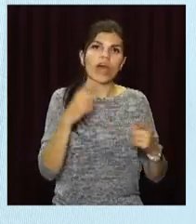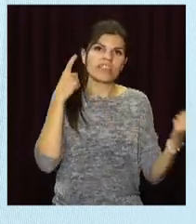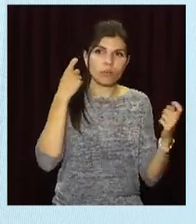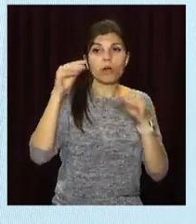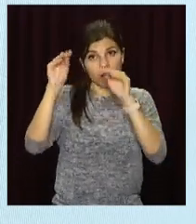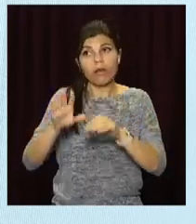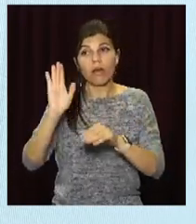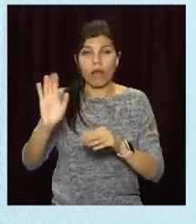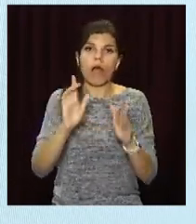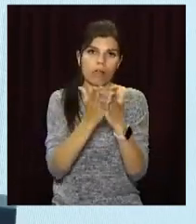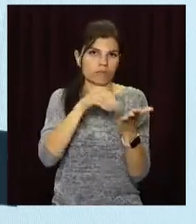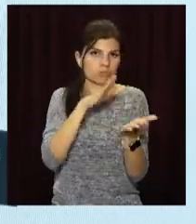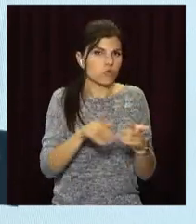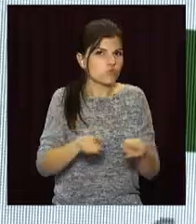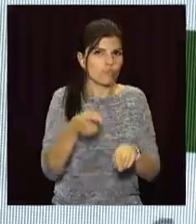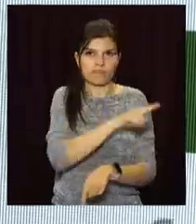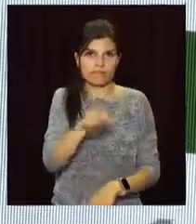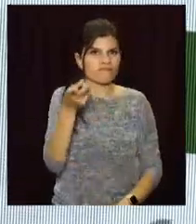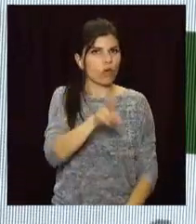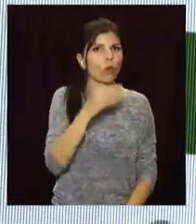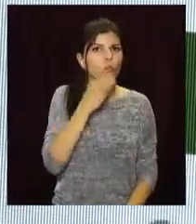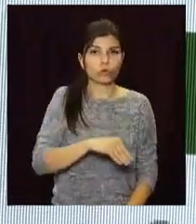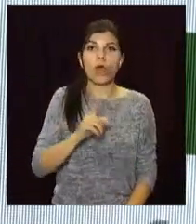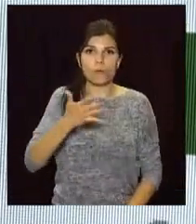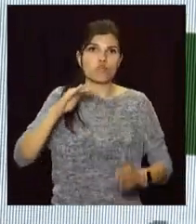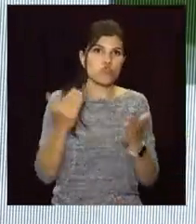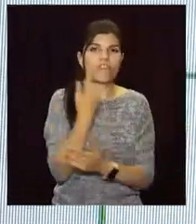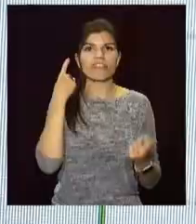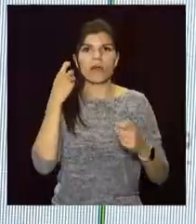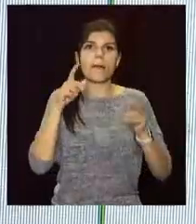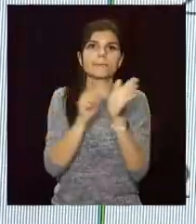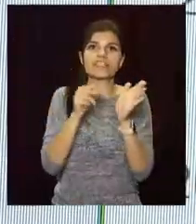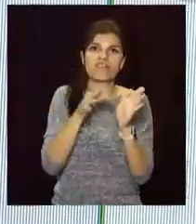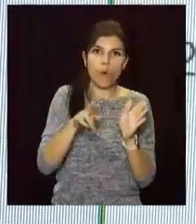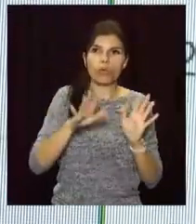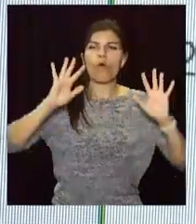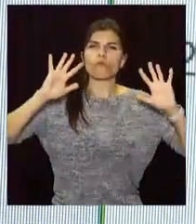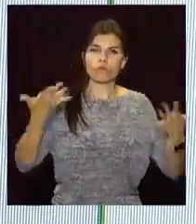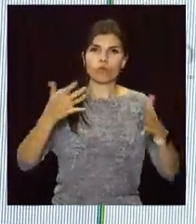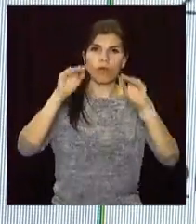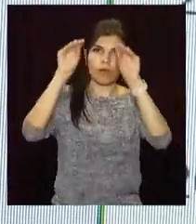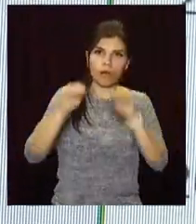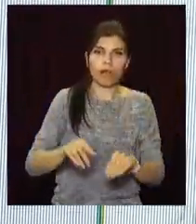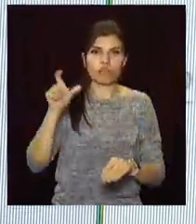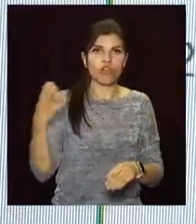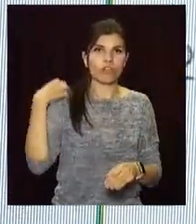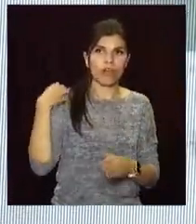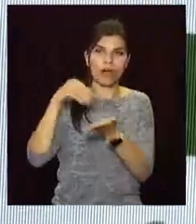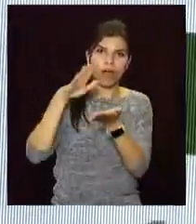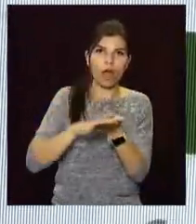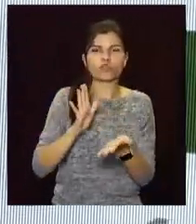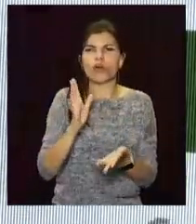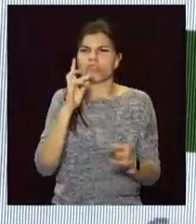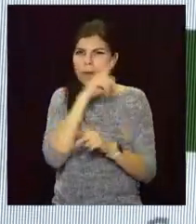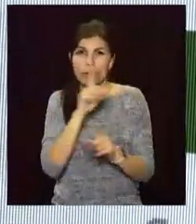в паперовій трудовій книжці. Завдяки цьому можна буде оновити дані у Пенсійному фонді, якщо роботодавець раптом